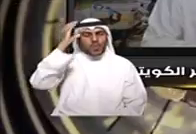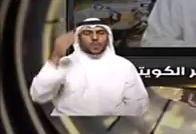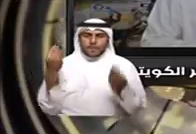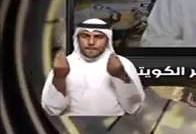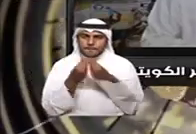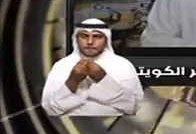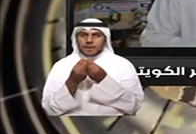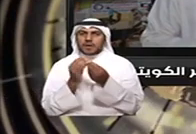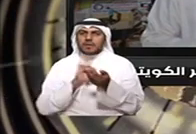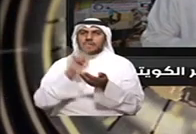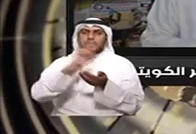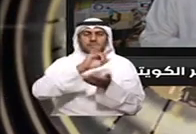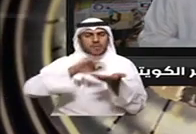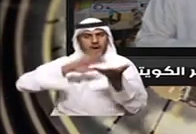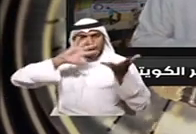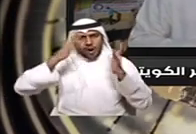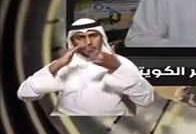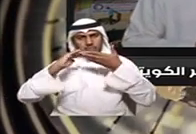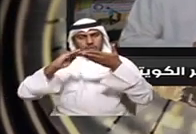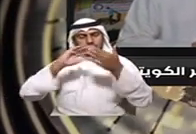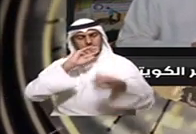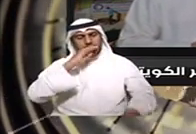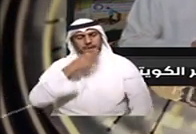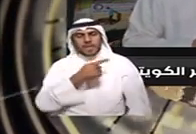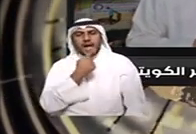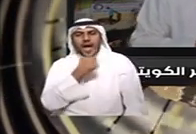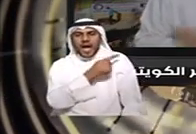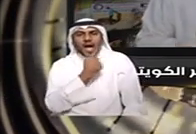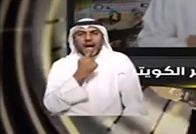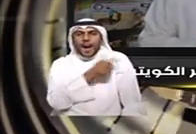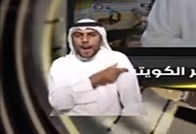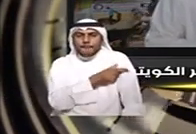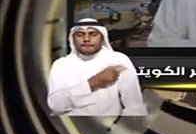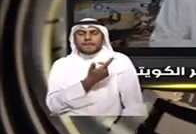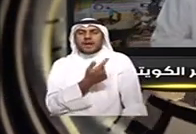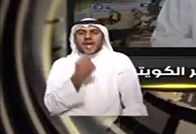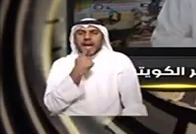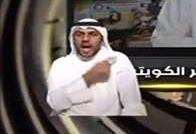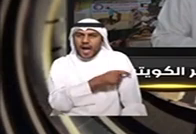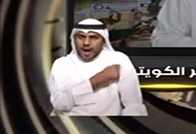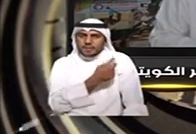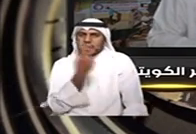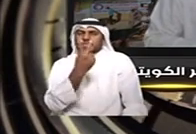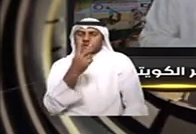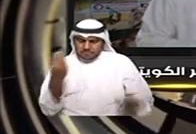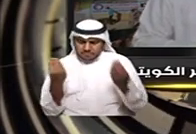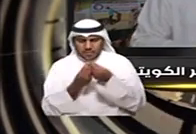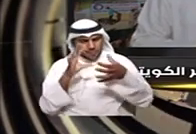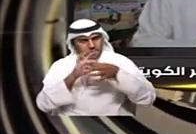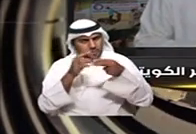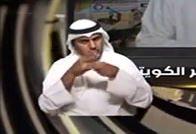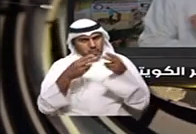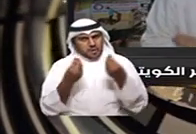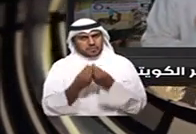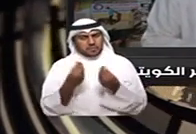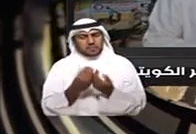الأحمر والهلال الأحمر، وأيضا برئاسة كان هناك من قبل جمعية الهلال الأحمر الكويتي الدكتور هلال الساير رئيس الجمعية،